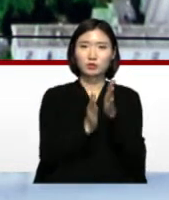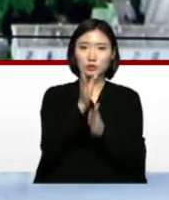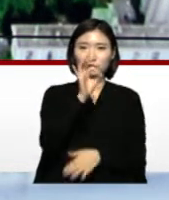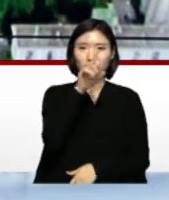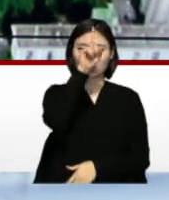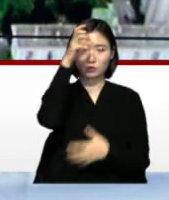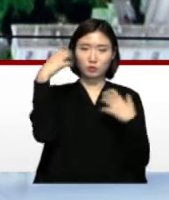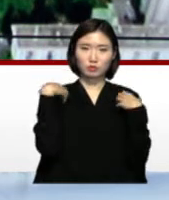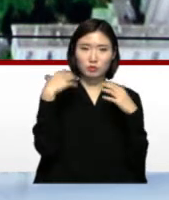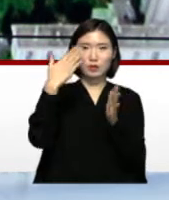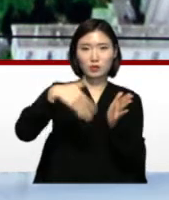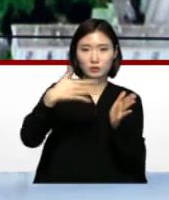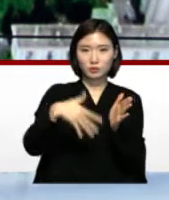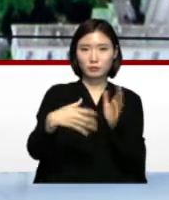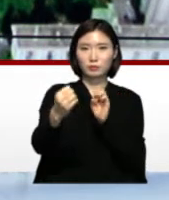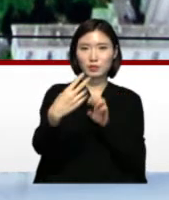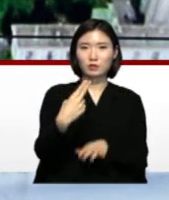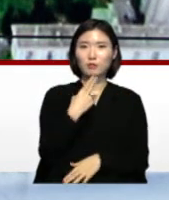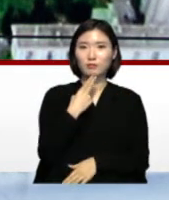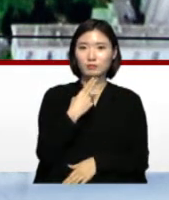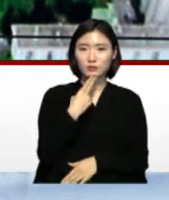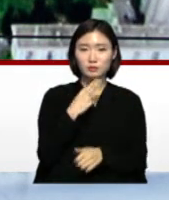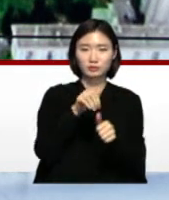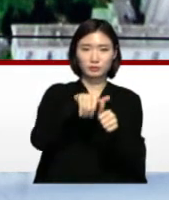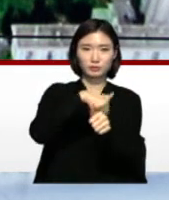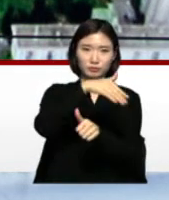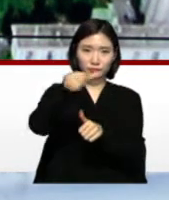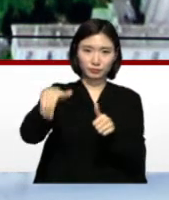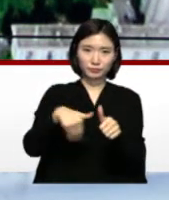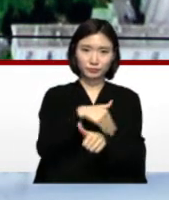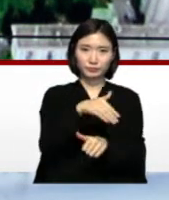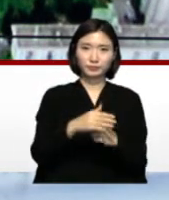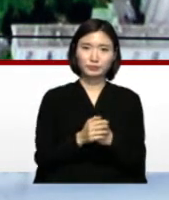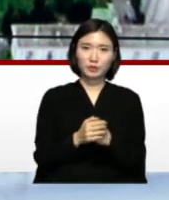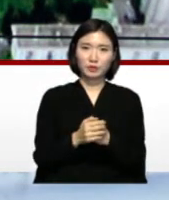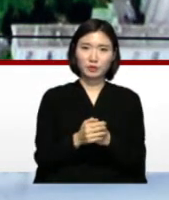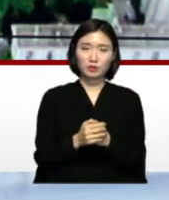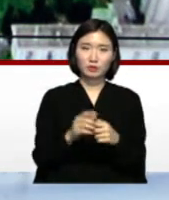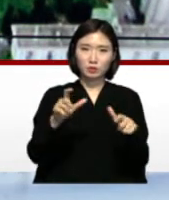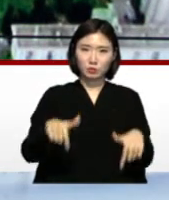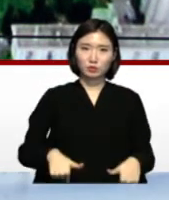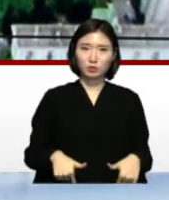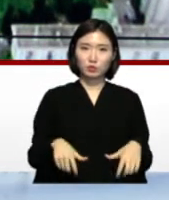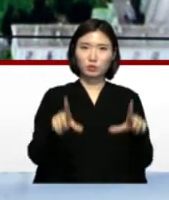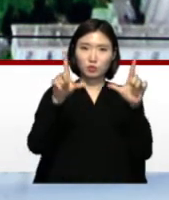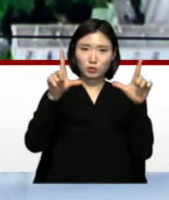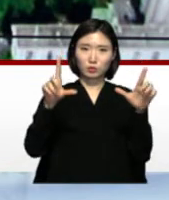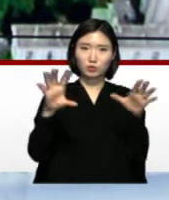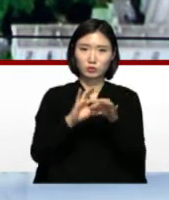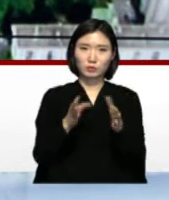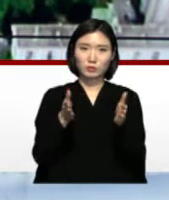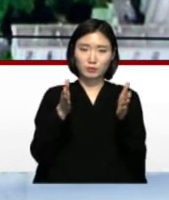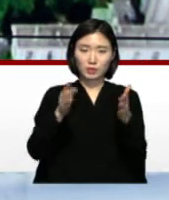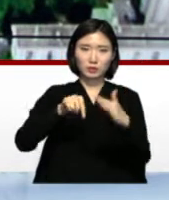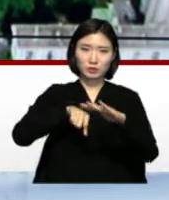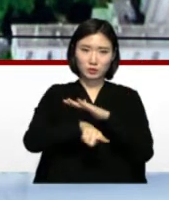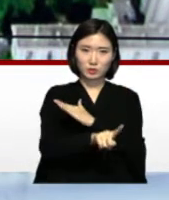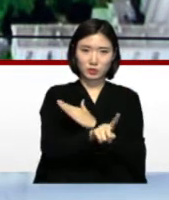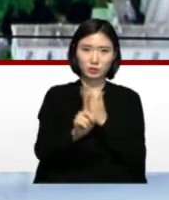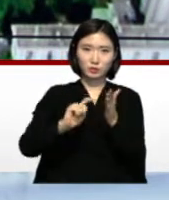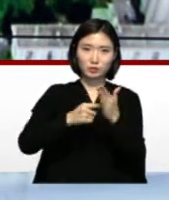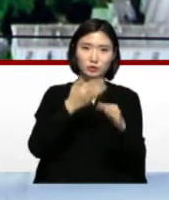서울시나 중앙정부는 아직까지 별다른 반응을 내놓지 않는 상황인데요. 서부와 동부간선도로 지하화가 진행되고 있는